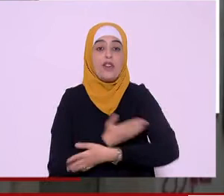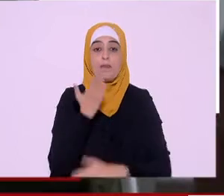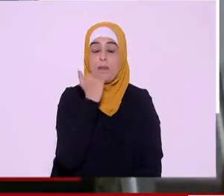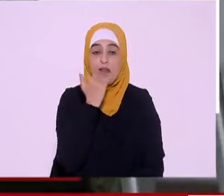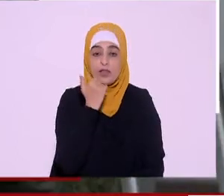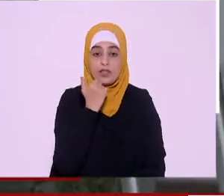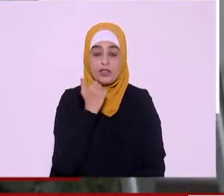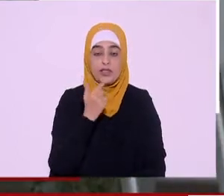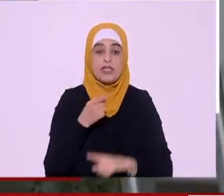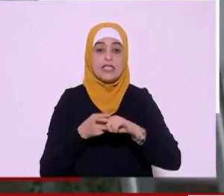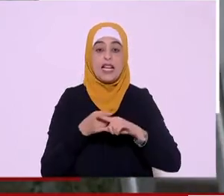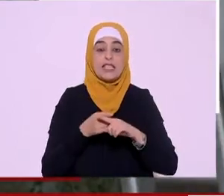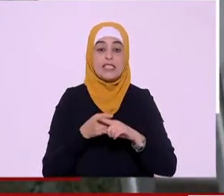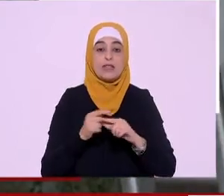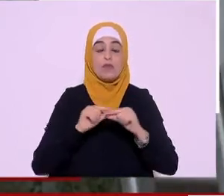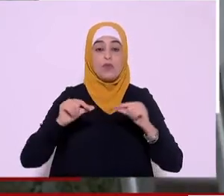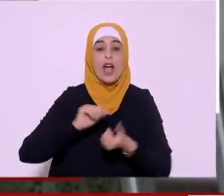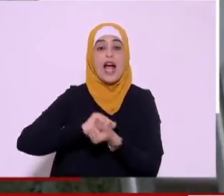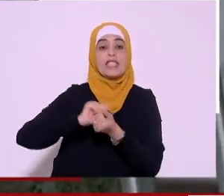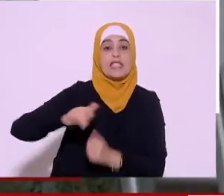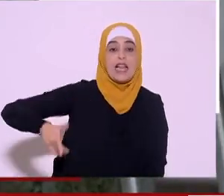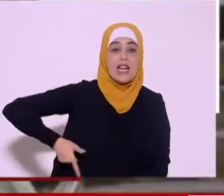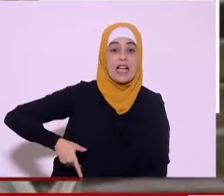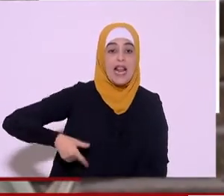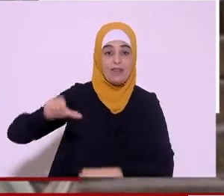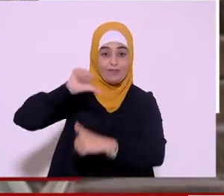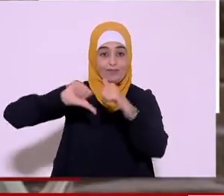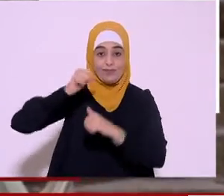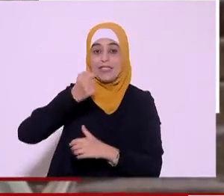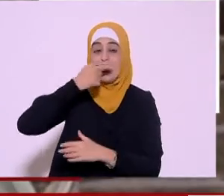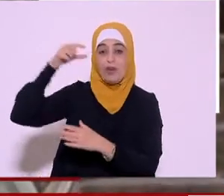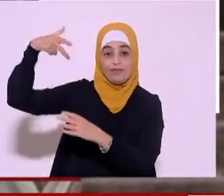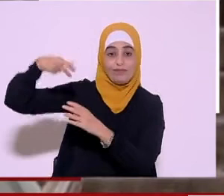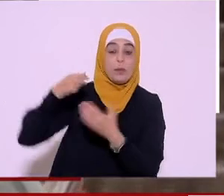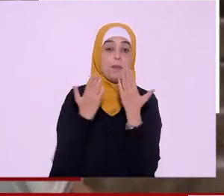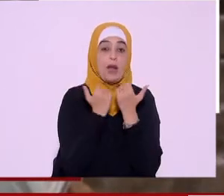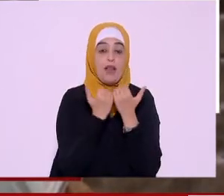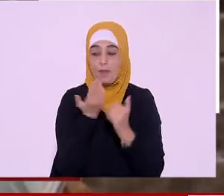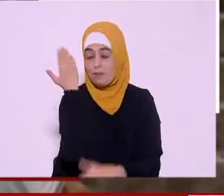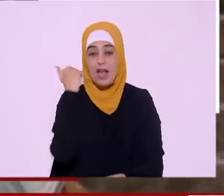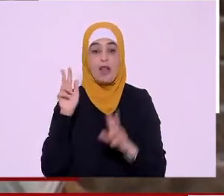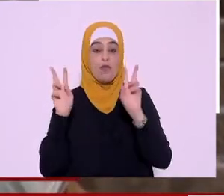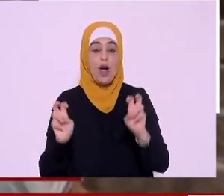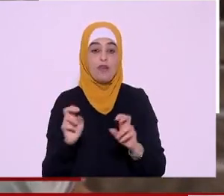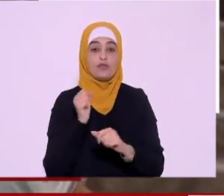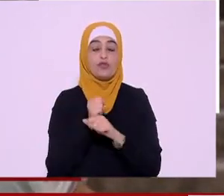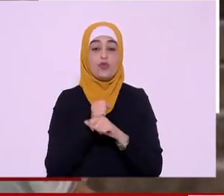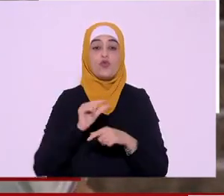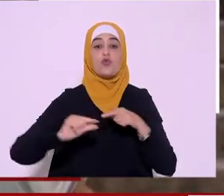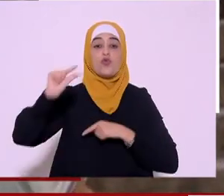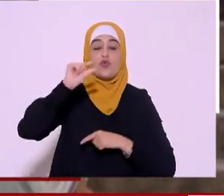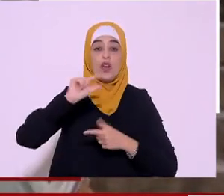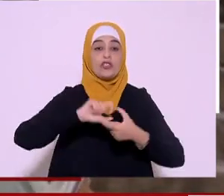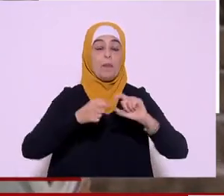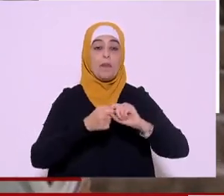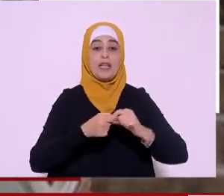مواد المستخدمة لغسيل الكلى. كان هناك بالأمس إضراب واستمر حتى اليوم واعتصام لأطباء